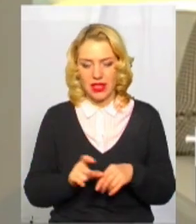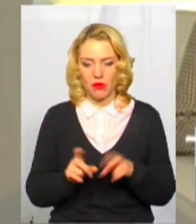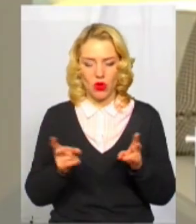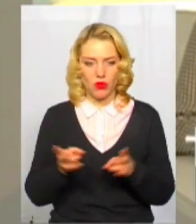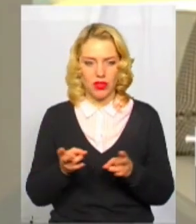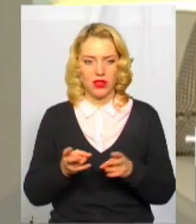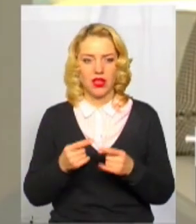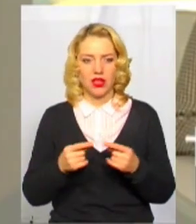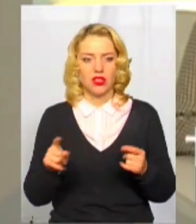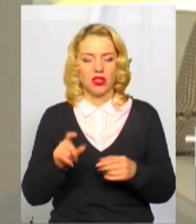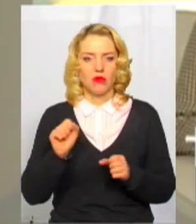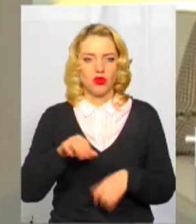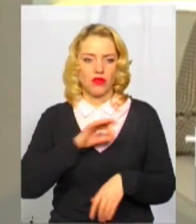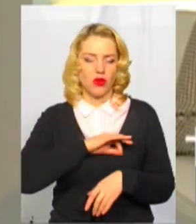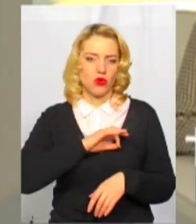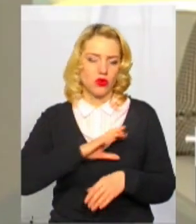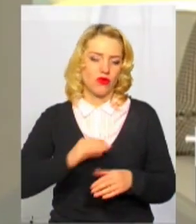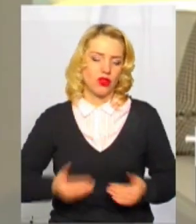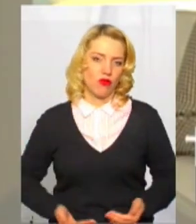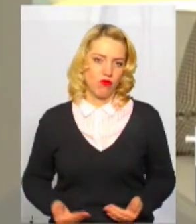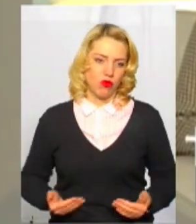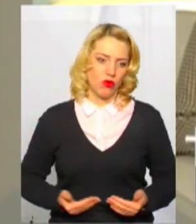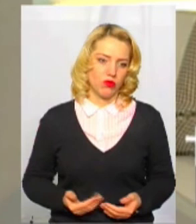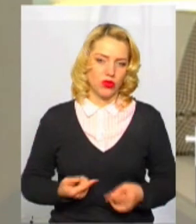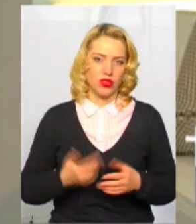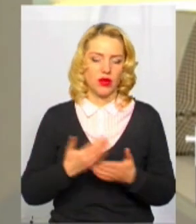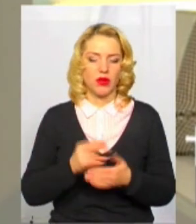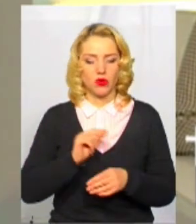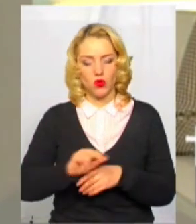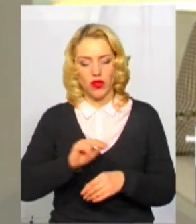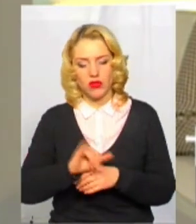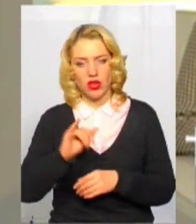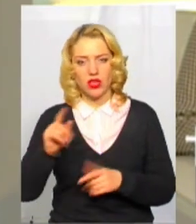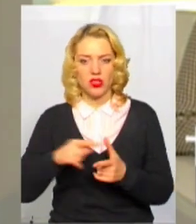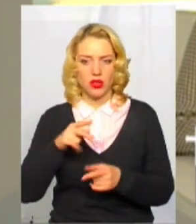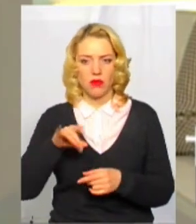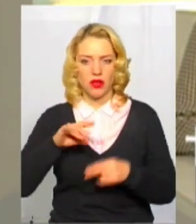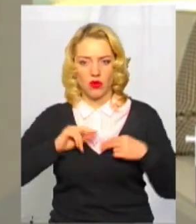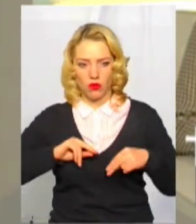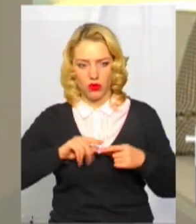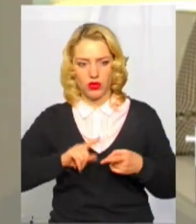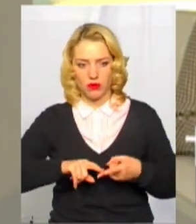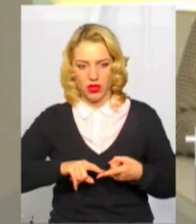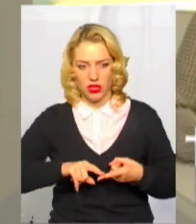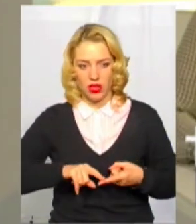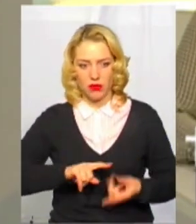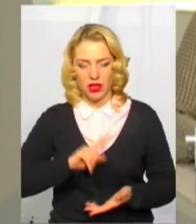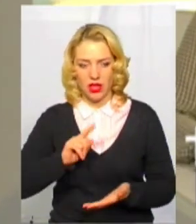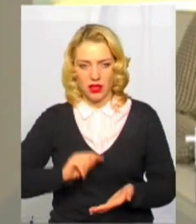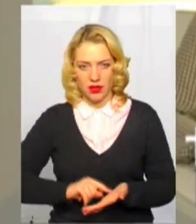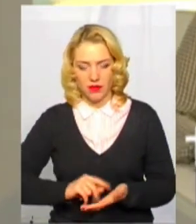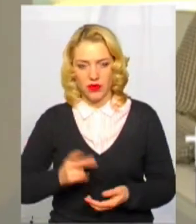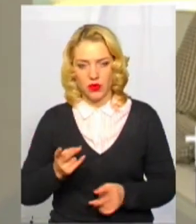які вони можуть використовувати у побуті, там навчанні чи при роботі. Це перше якби